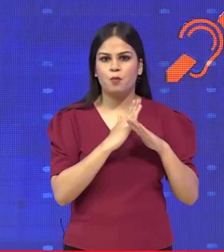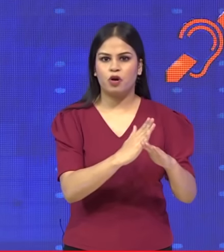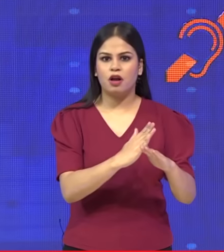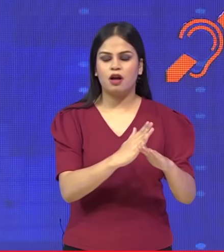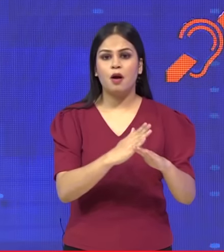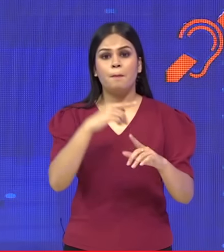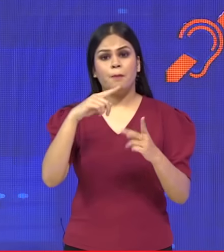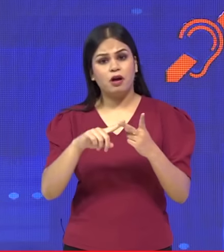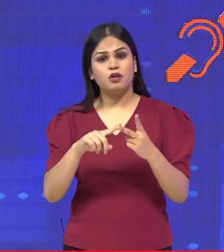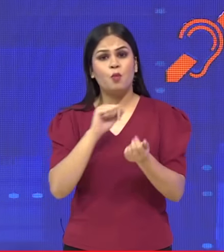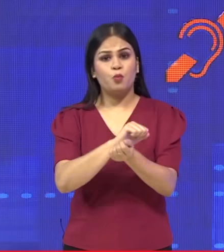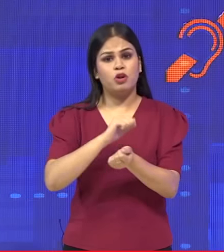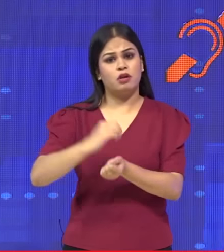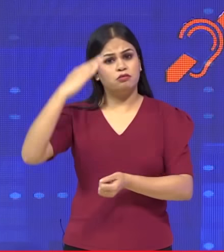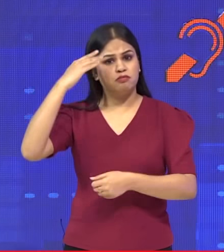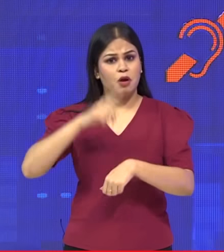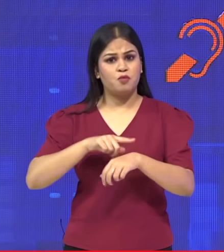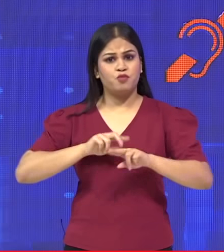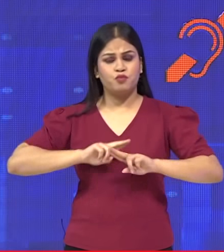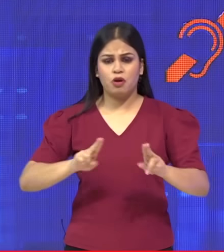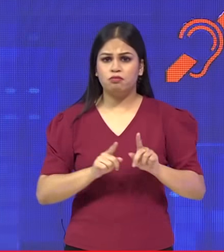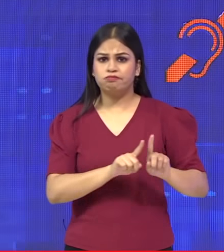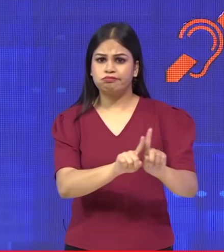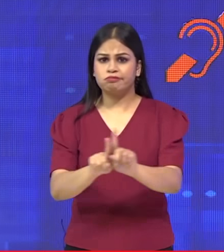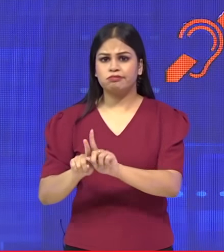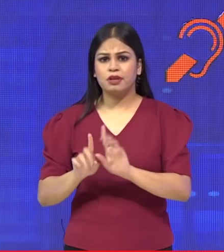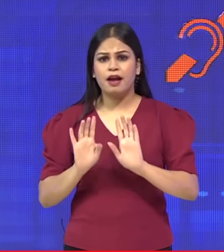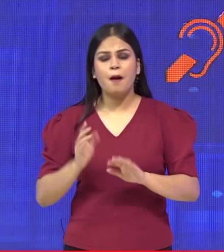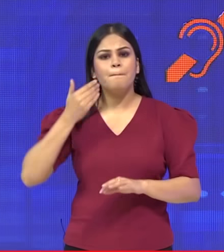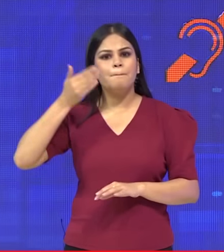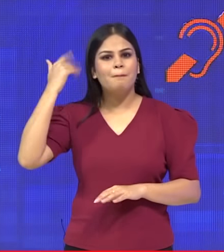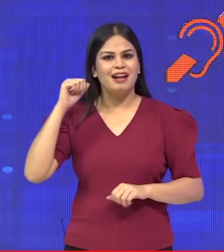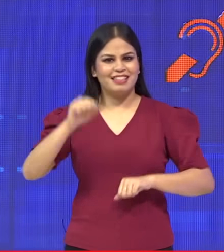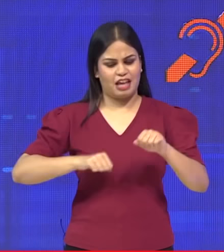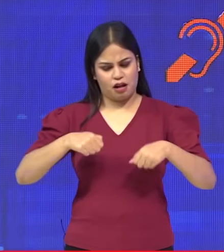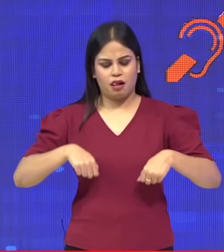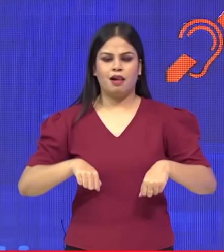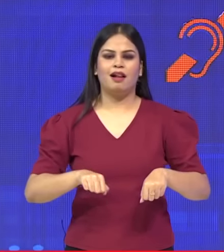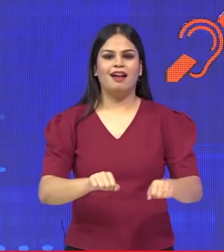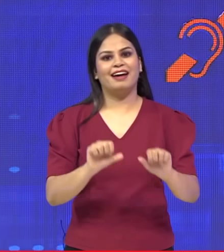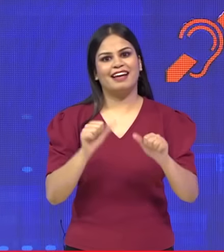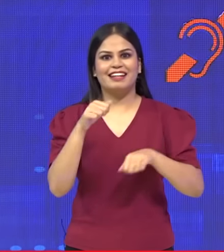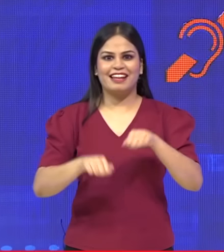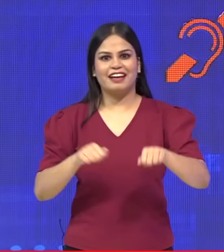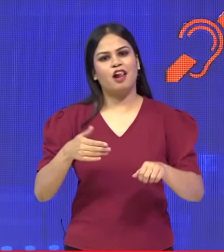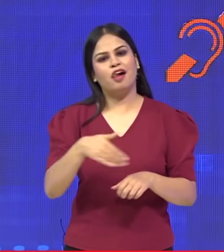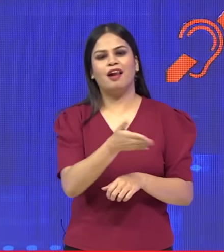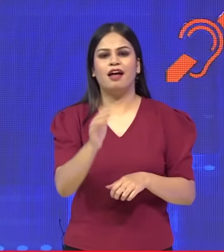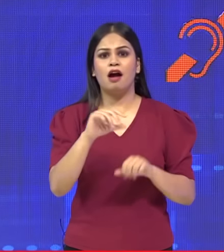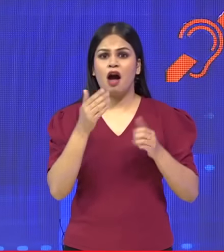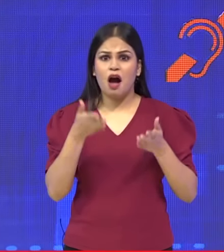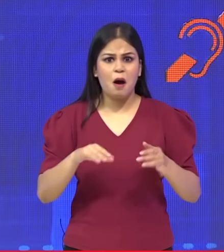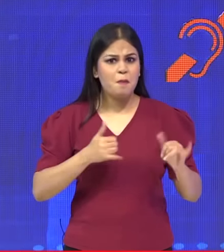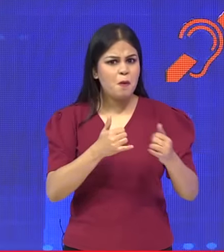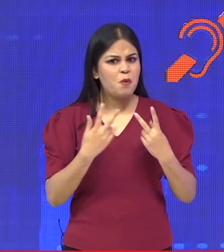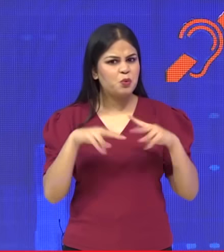पुलिस साथ में रहती है पहले साइकिल लेकर निकाल जाते थे अब कोई हरकत